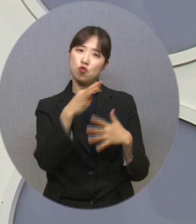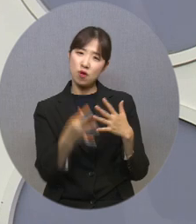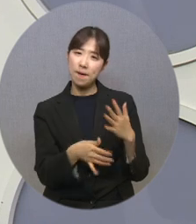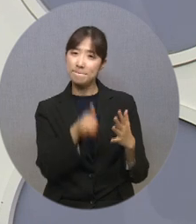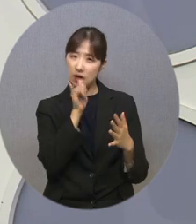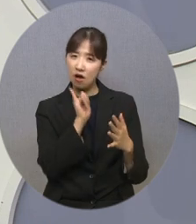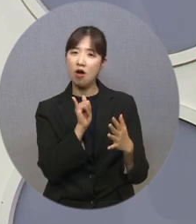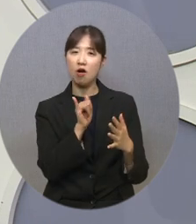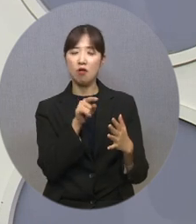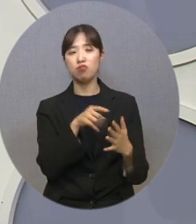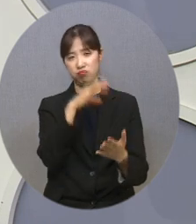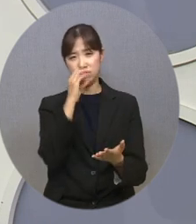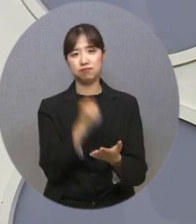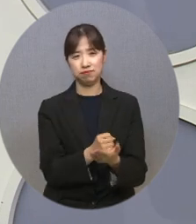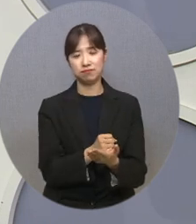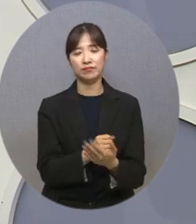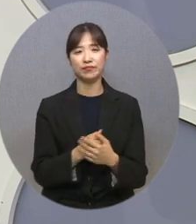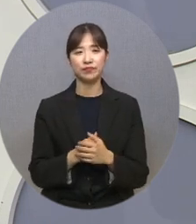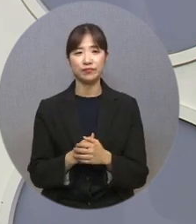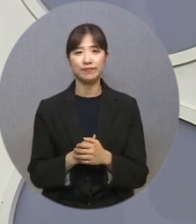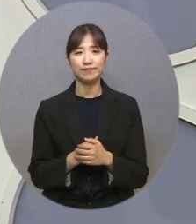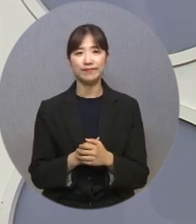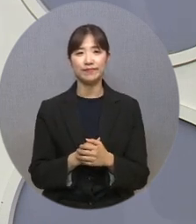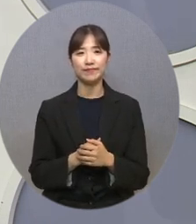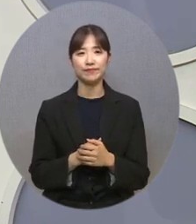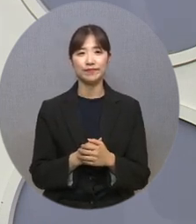프로그램이 나온다든지 하면은 바람직하겠죠.